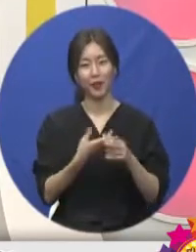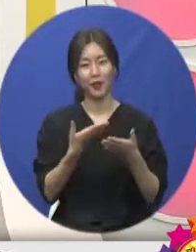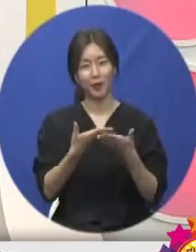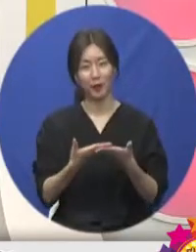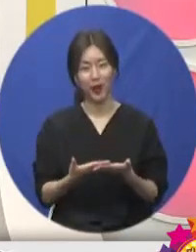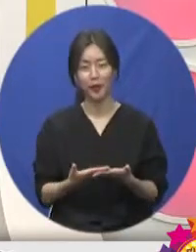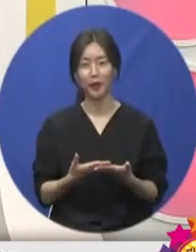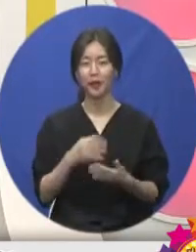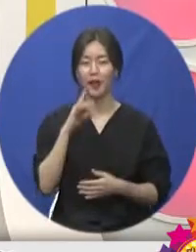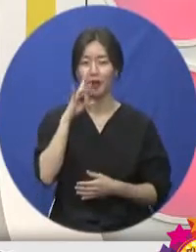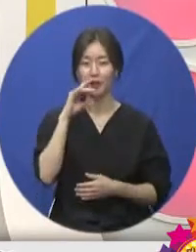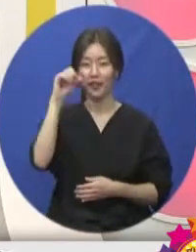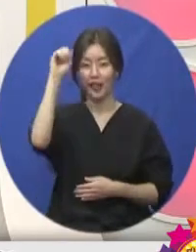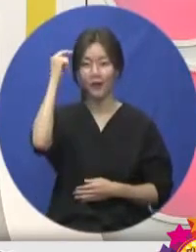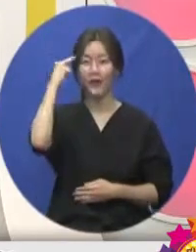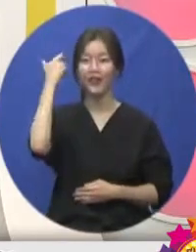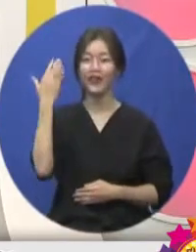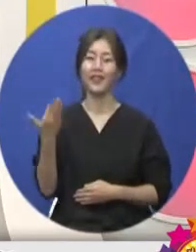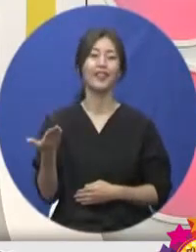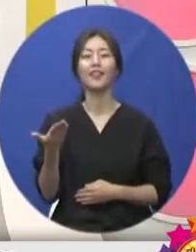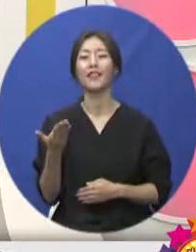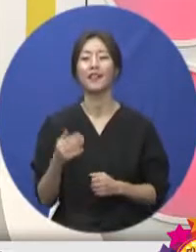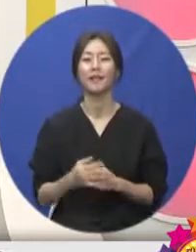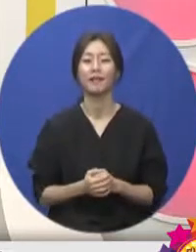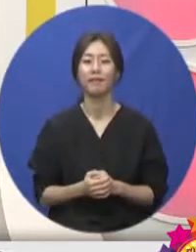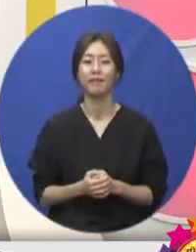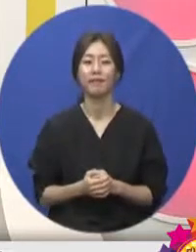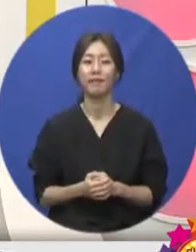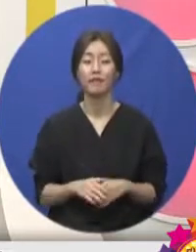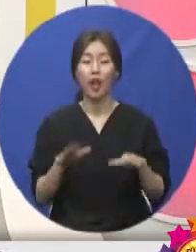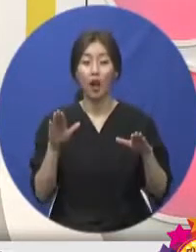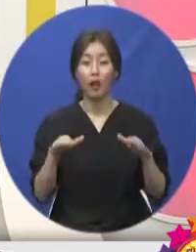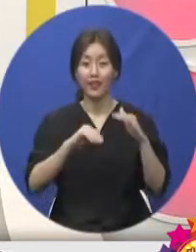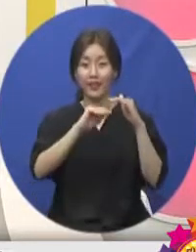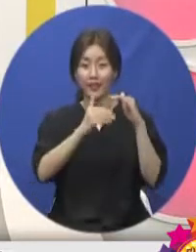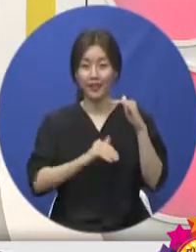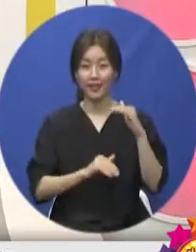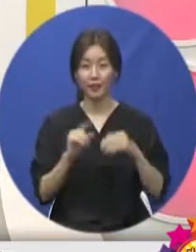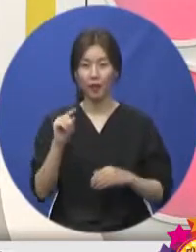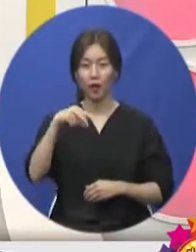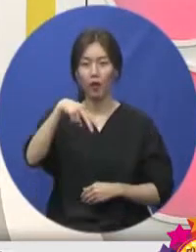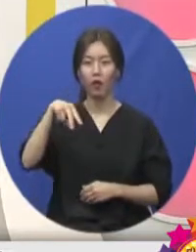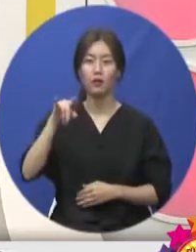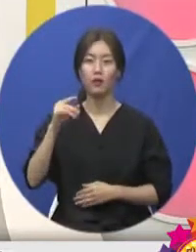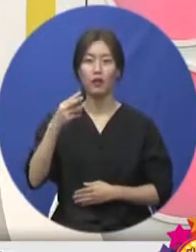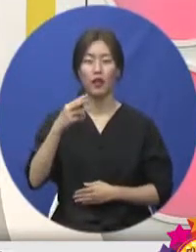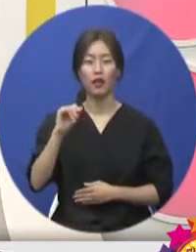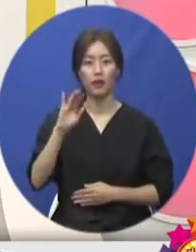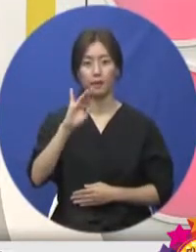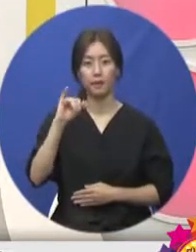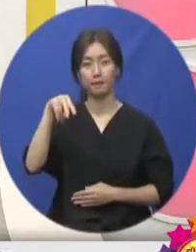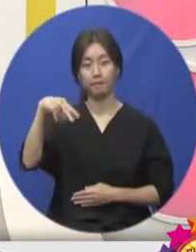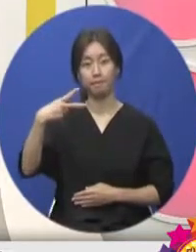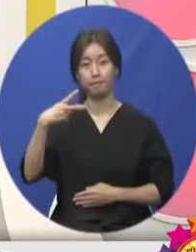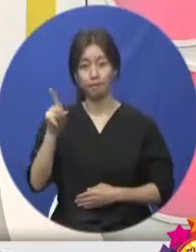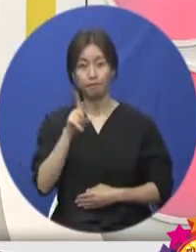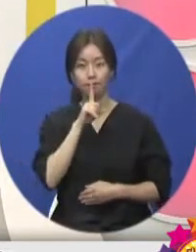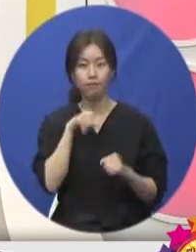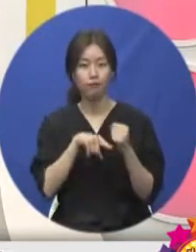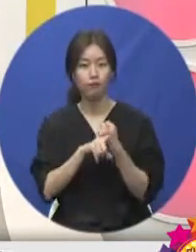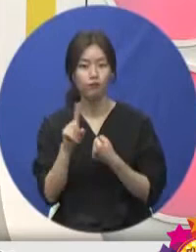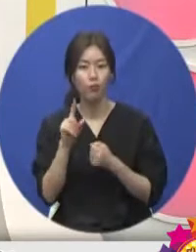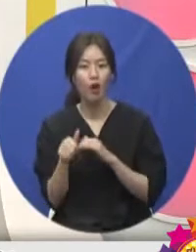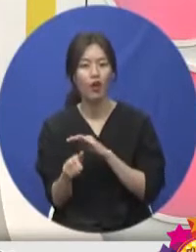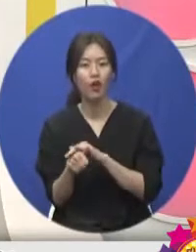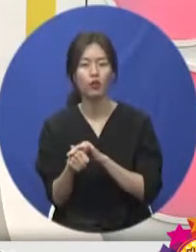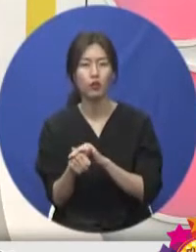받는 알쏭달쏭 사투리 퀴즈. 자, 오늘의 퀴즈는요. 세리삐따는 이것을 뜻하는 경상도